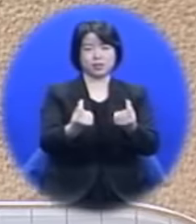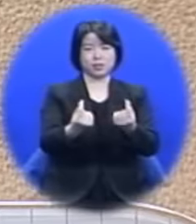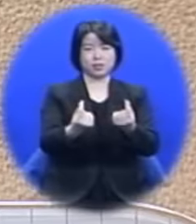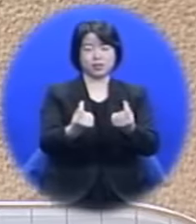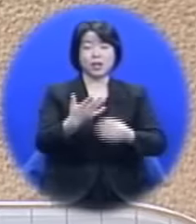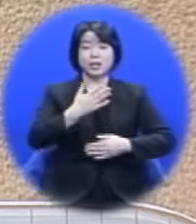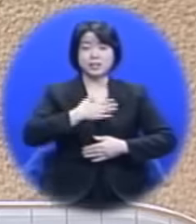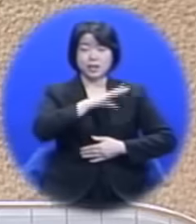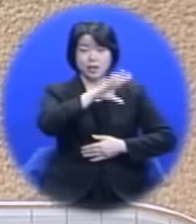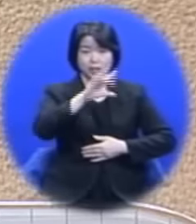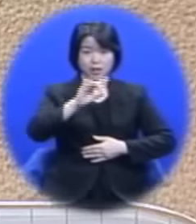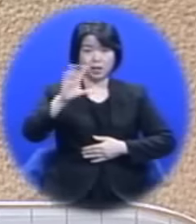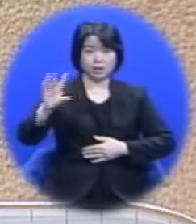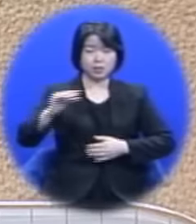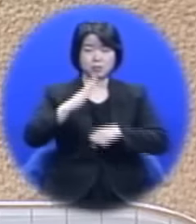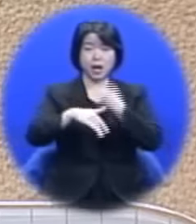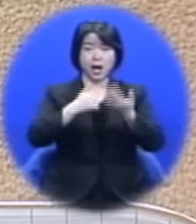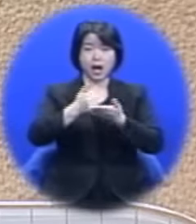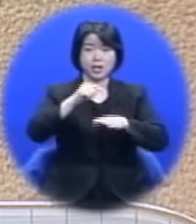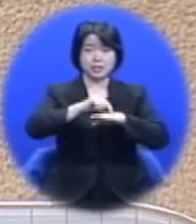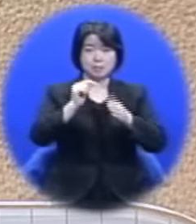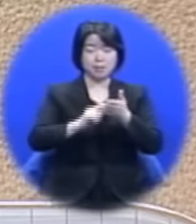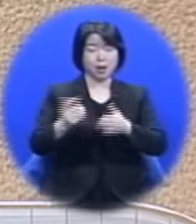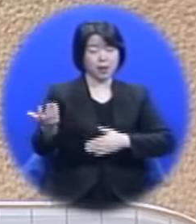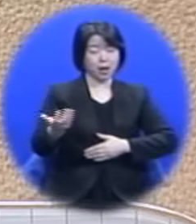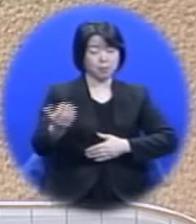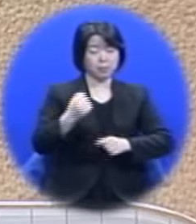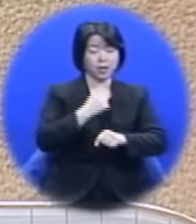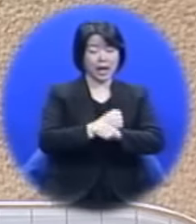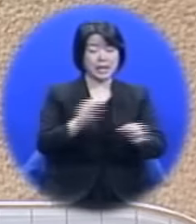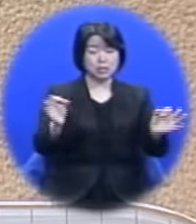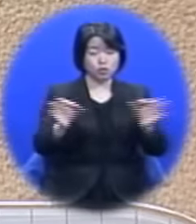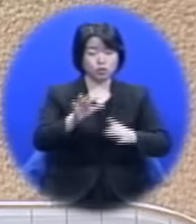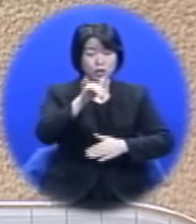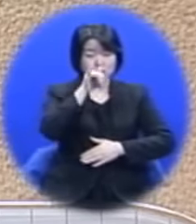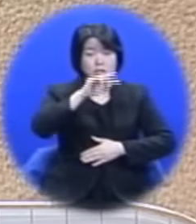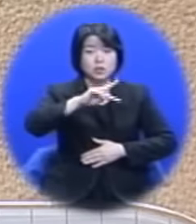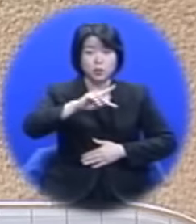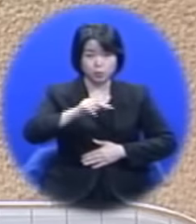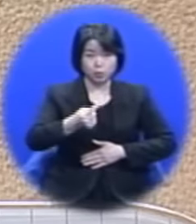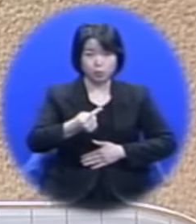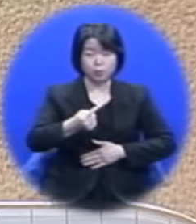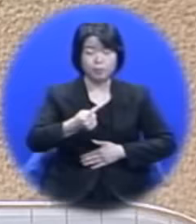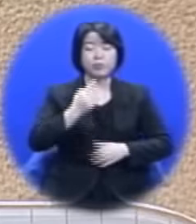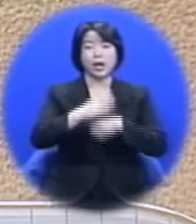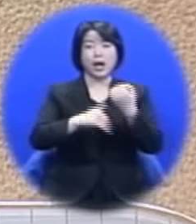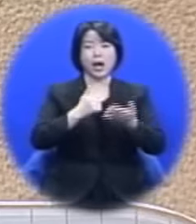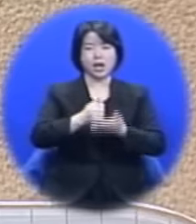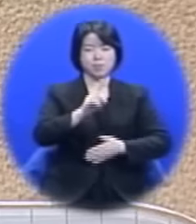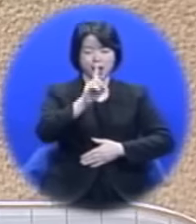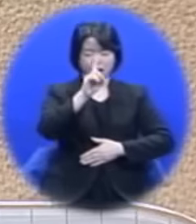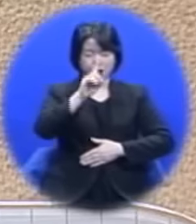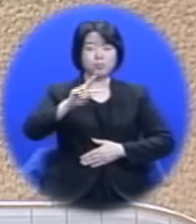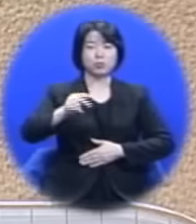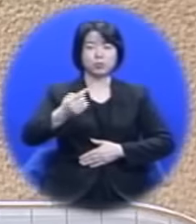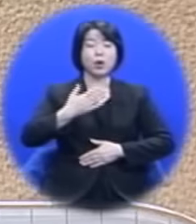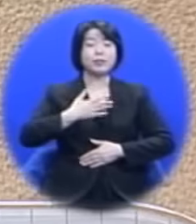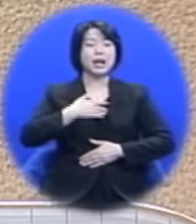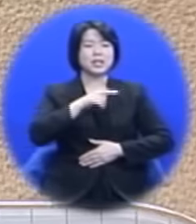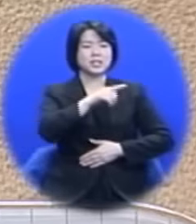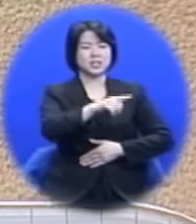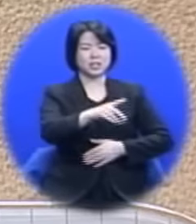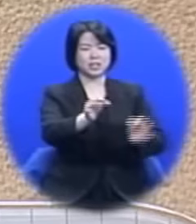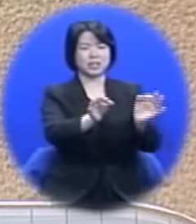제가 때때로 하나님 마음을 아프게 하는 순간이 있었을지라도 하나님은 한 번도 나는 네가